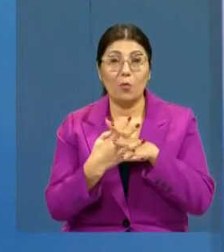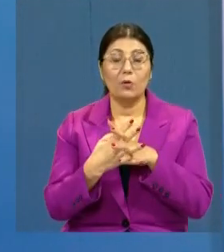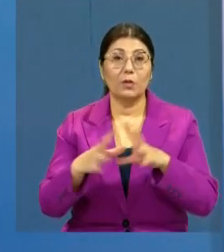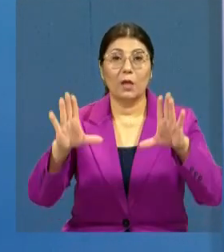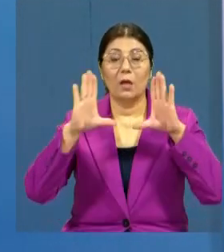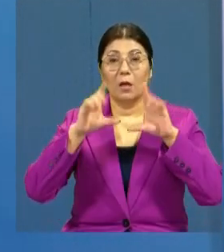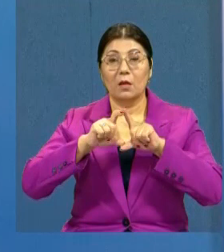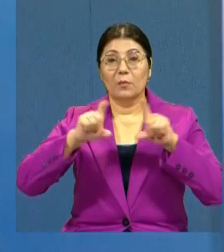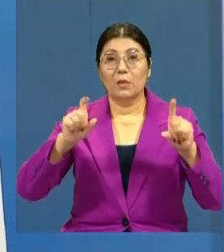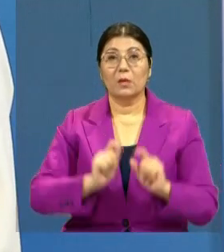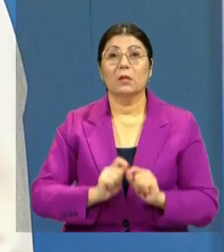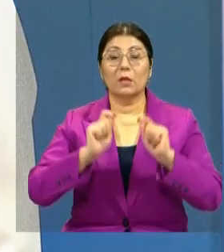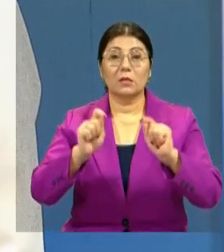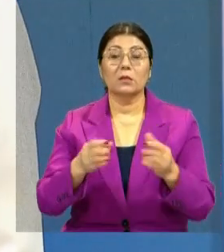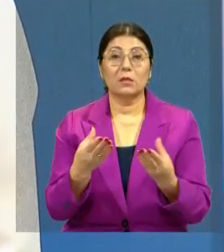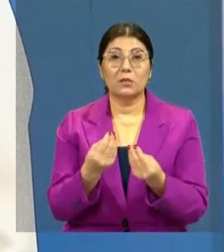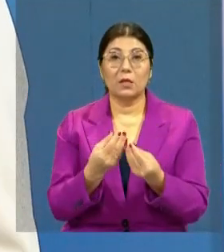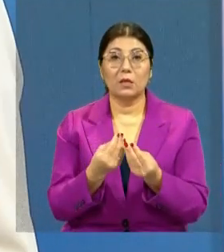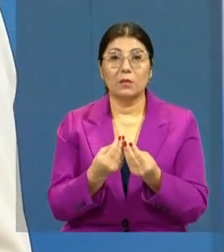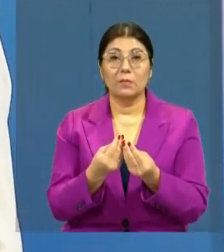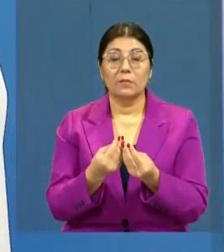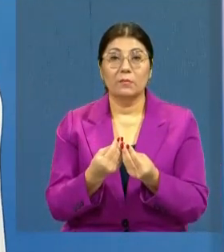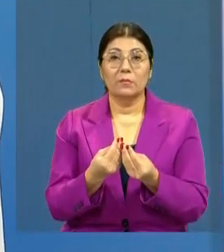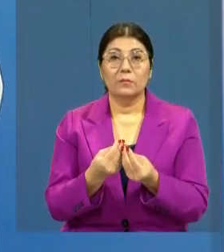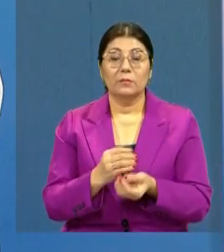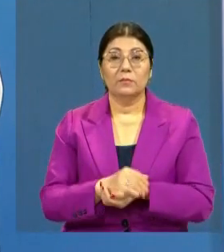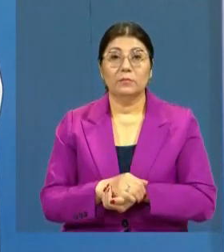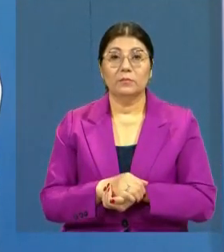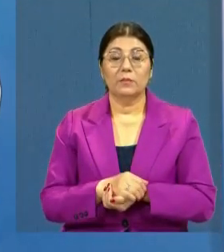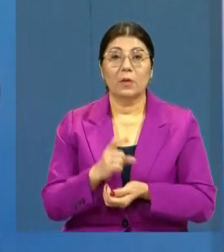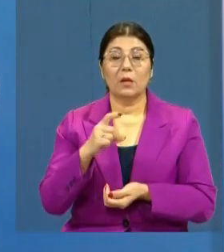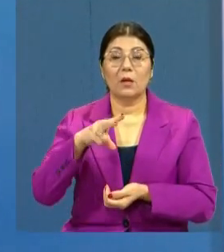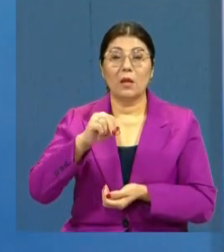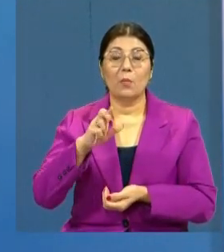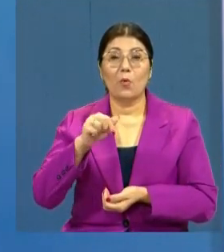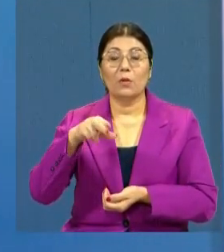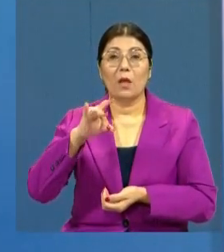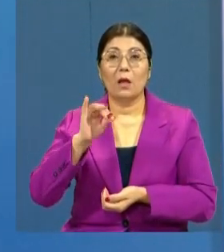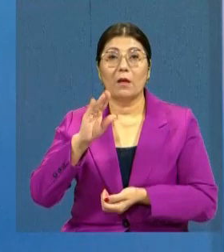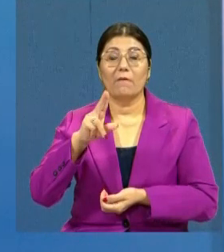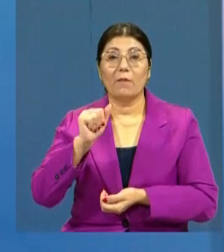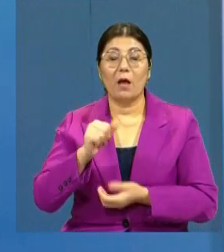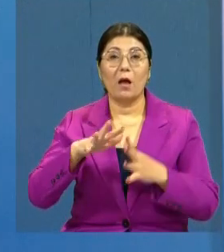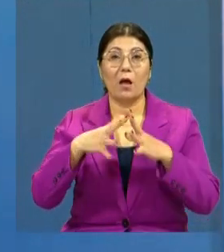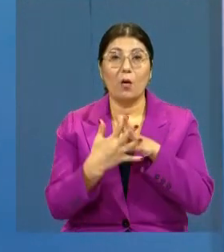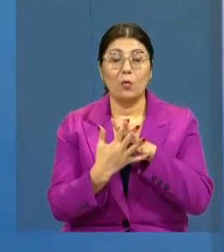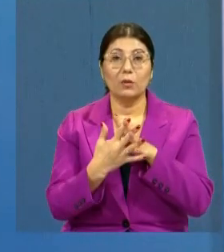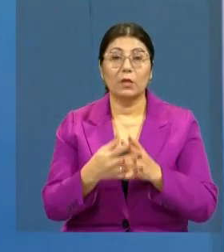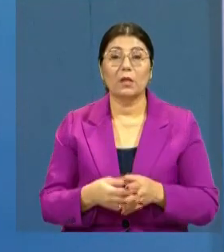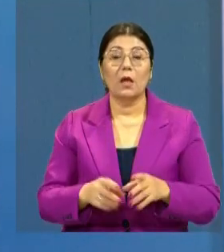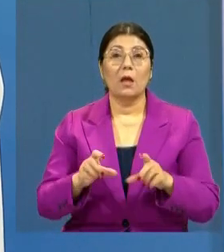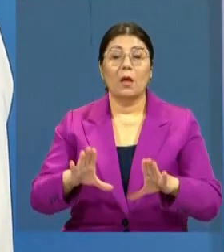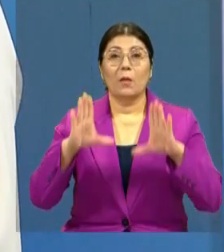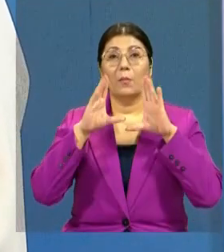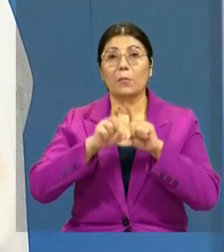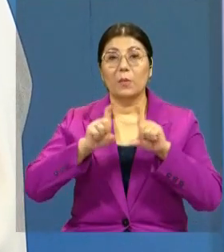ашылды. Сол секілді жаңағы мынау недегі Хлебодаровка деген жер бар, бізде Мәртөк ауданында сол жерде де мешіттер